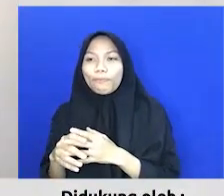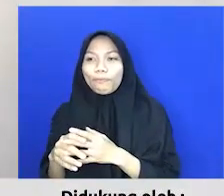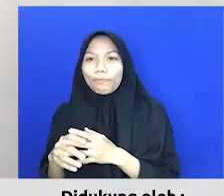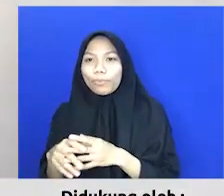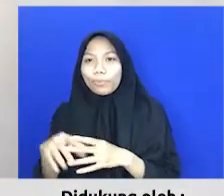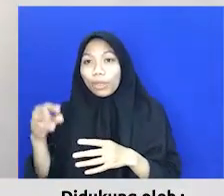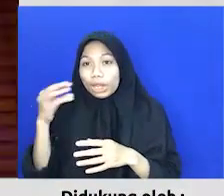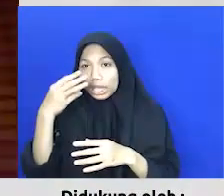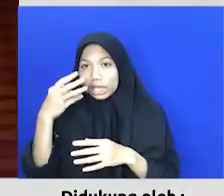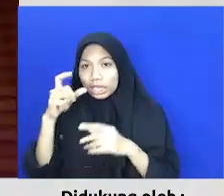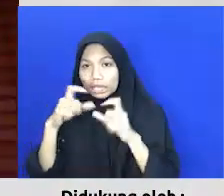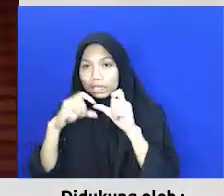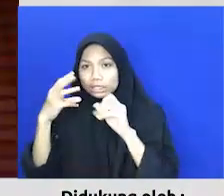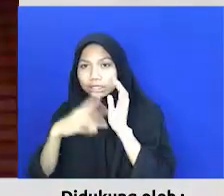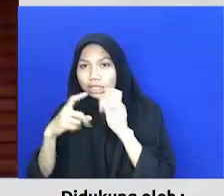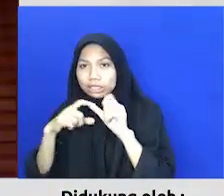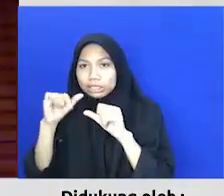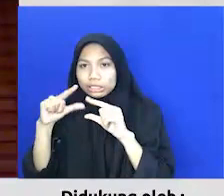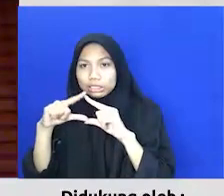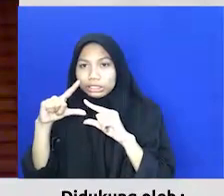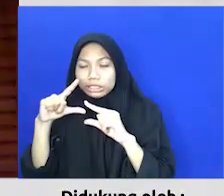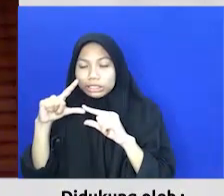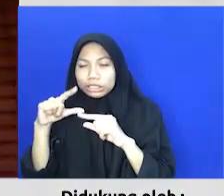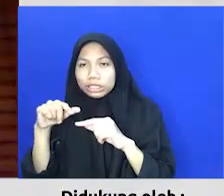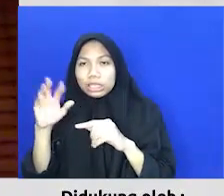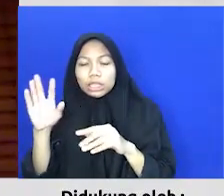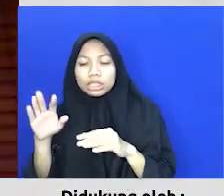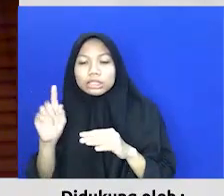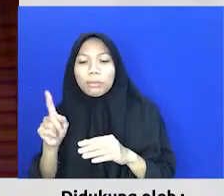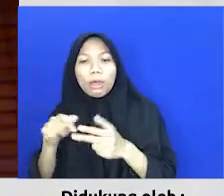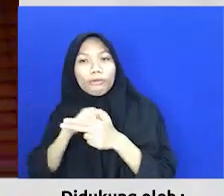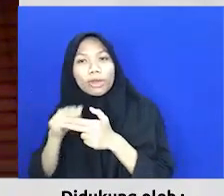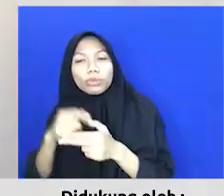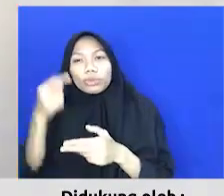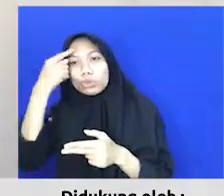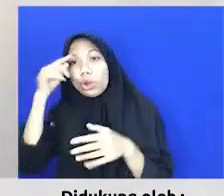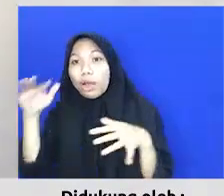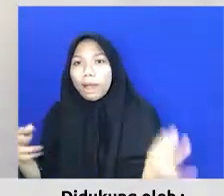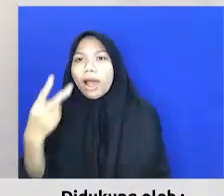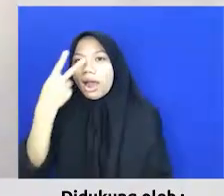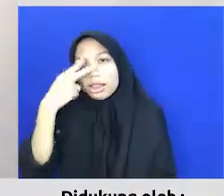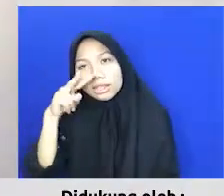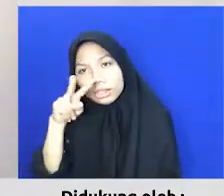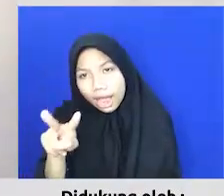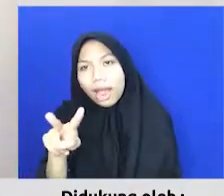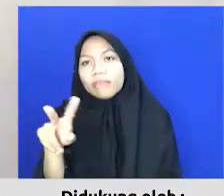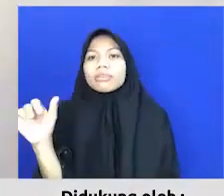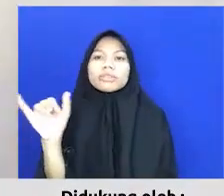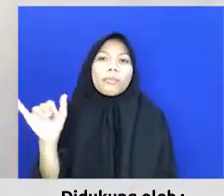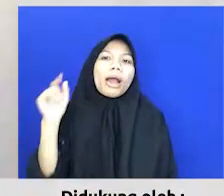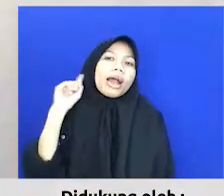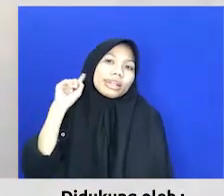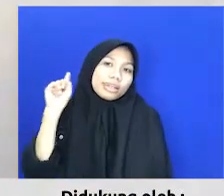dari gagasannya dulu gitu, apa yang mau diceritakan gitu. Jadi kadang-kadang kalau kita ketemu dengan kawan-kawan yang mulai ingin menulis gitu